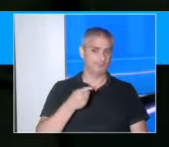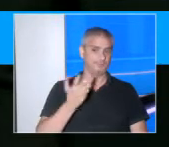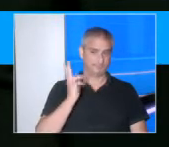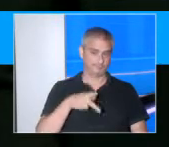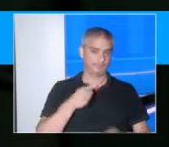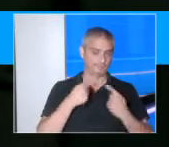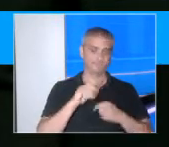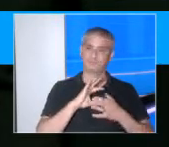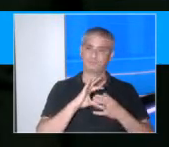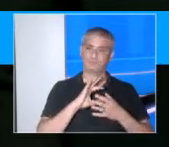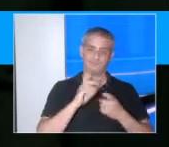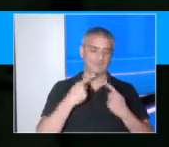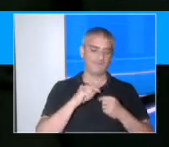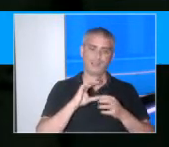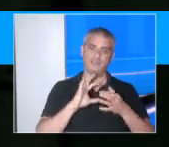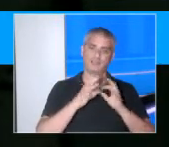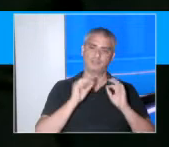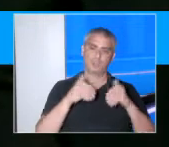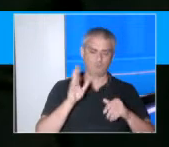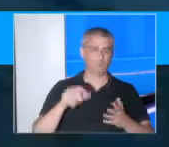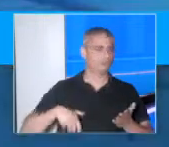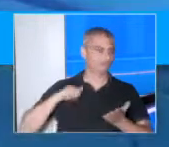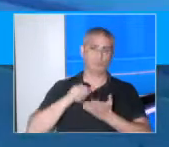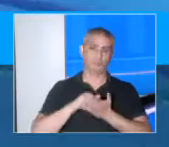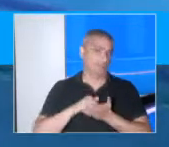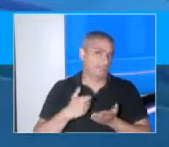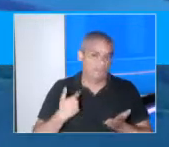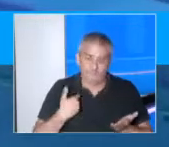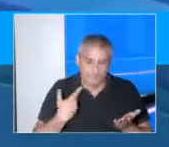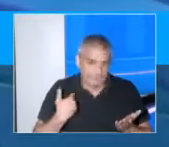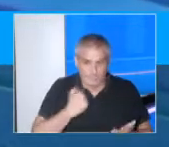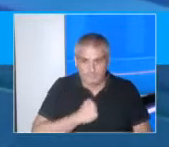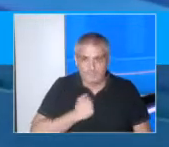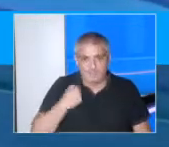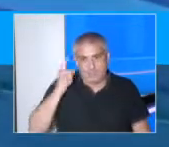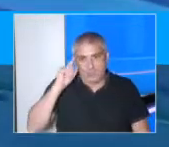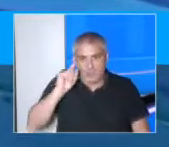אני יודעת שיש לוועד הפרלימפי ספונסרים, אני צר לי,